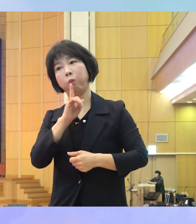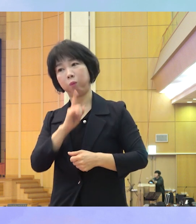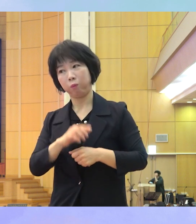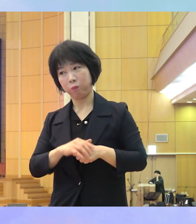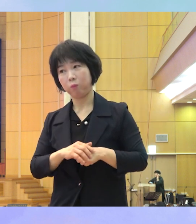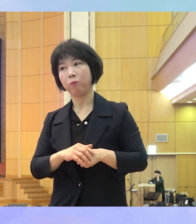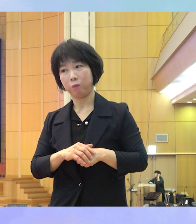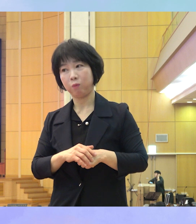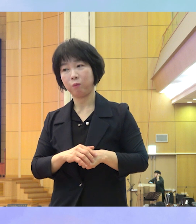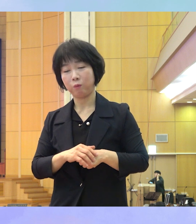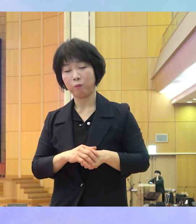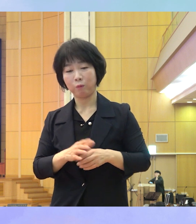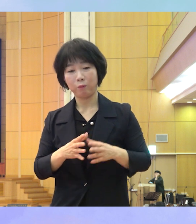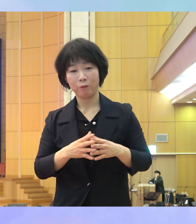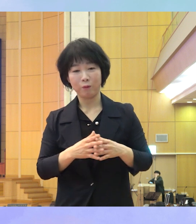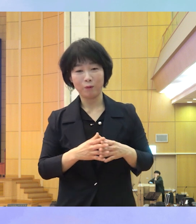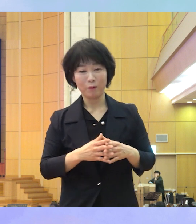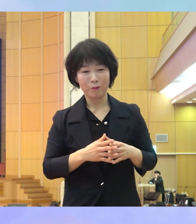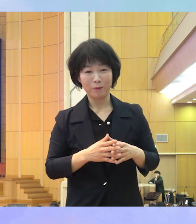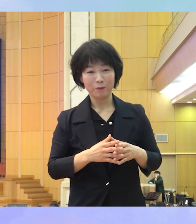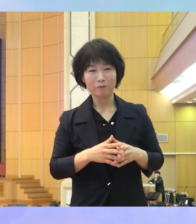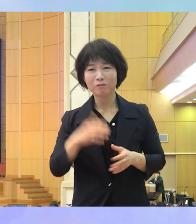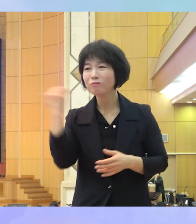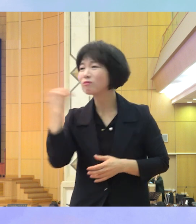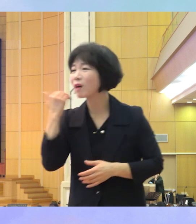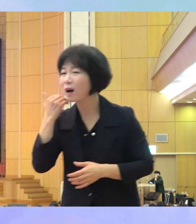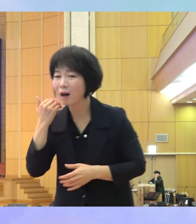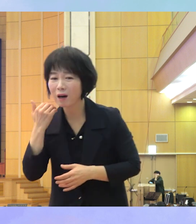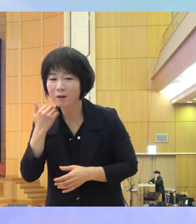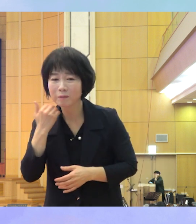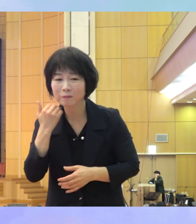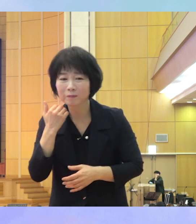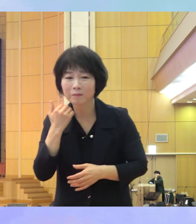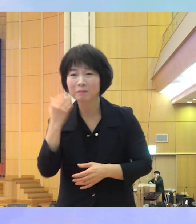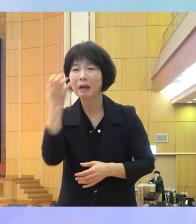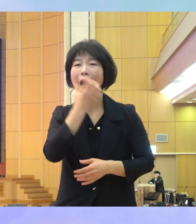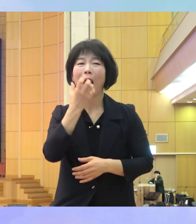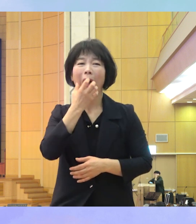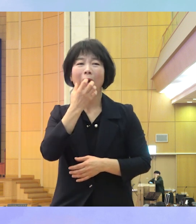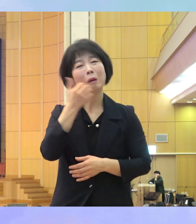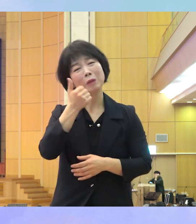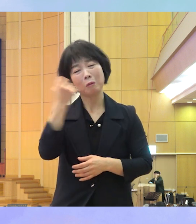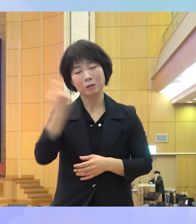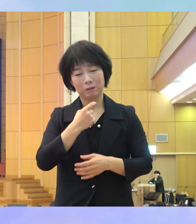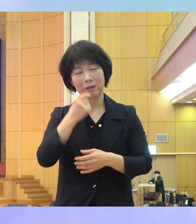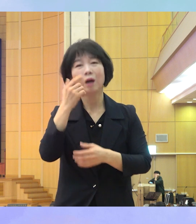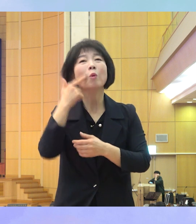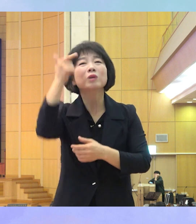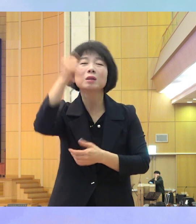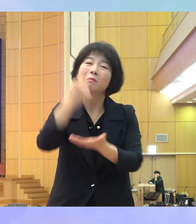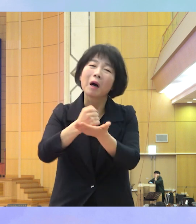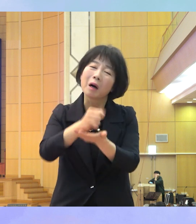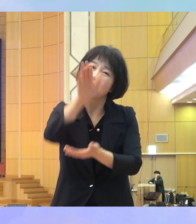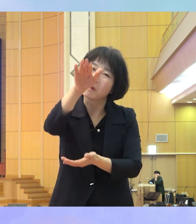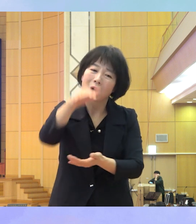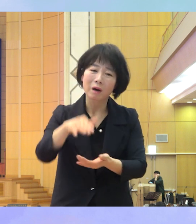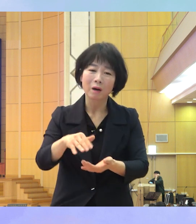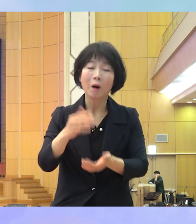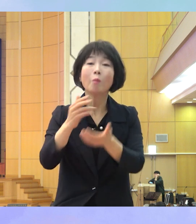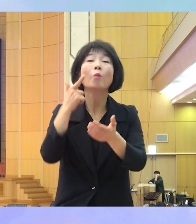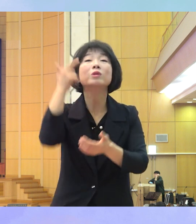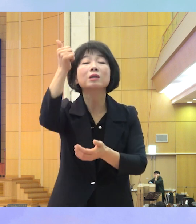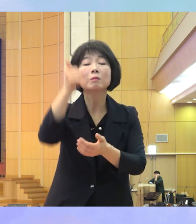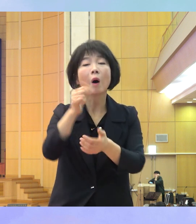그러니까 어떤 분이 저에게 그래요. 목사님, 언제 선교 하시려고요? 날 보고 그렇게 물어본 사람이 있더라고요.